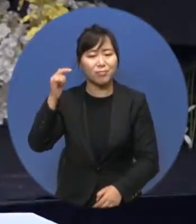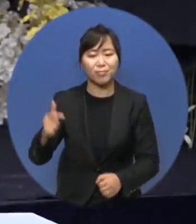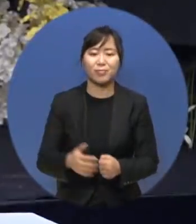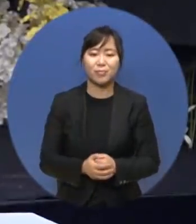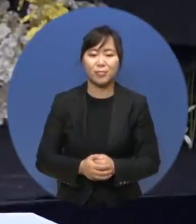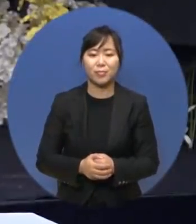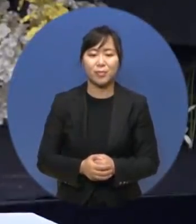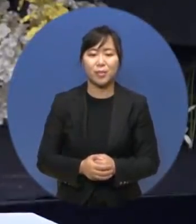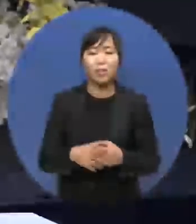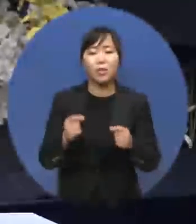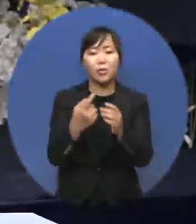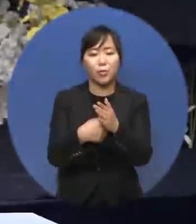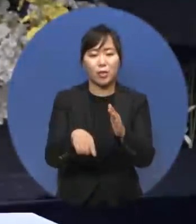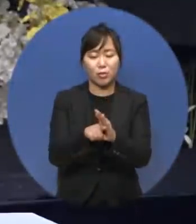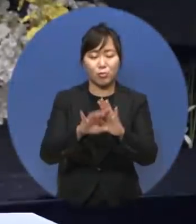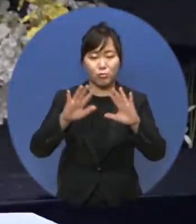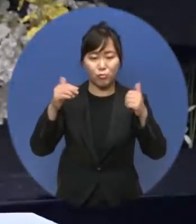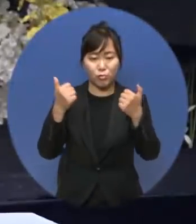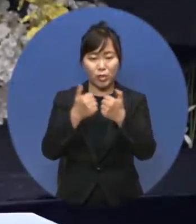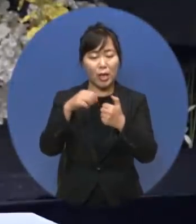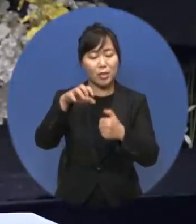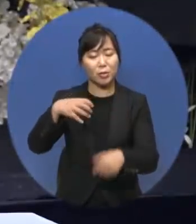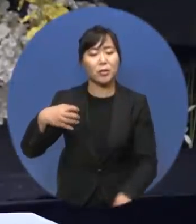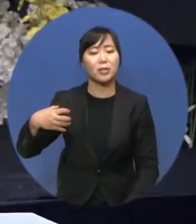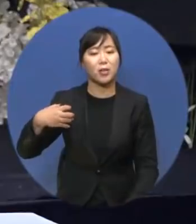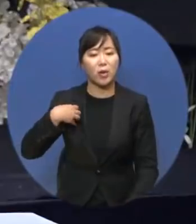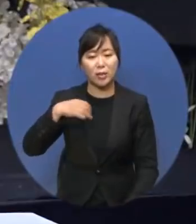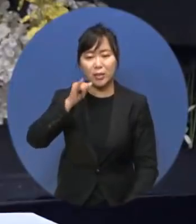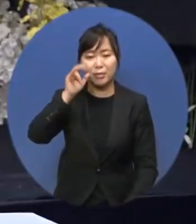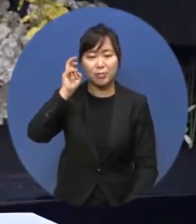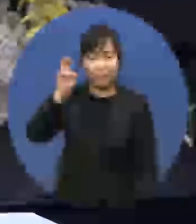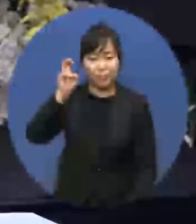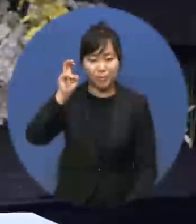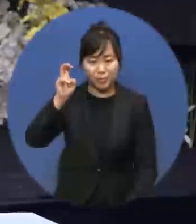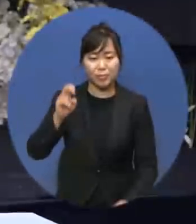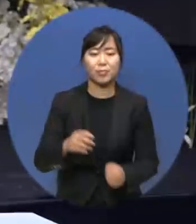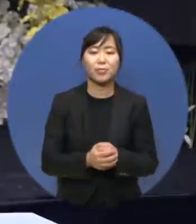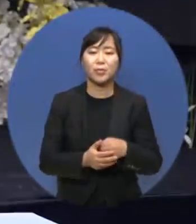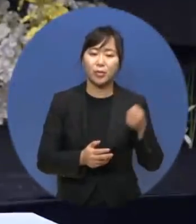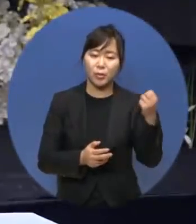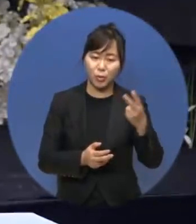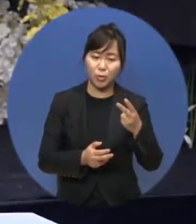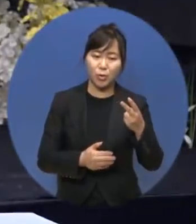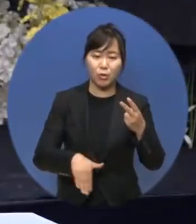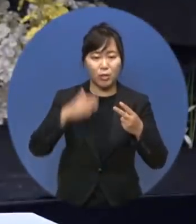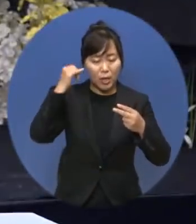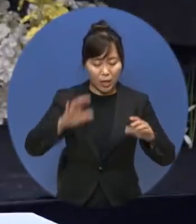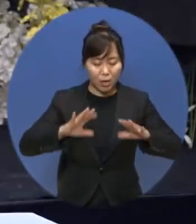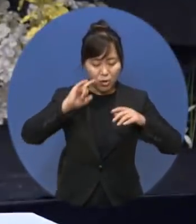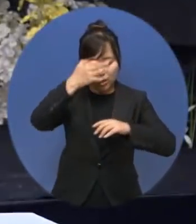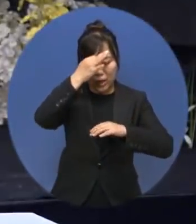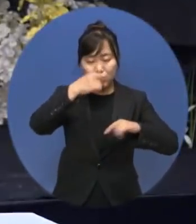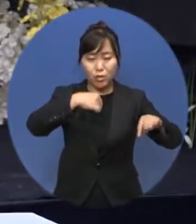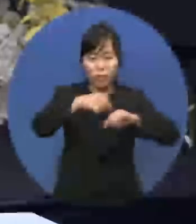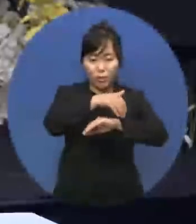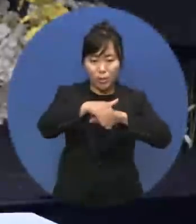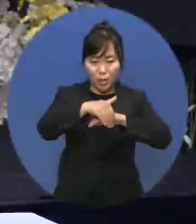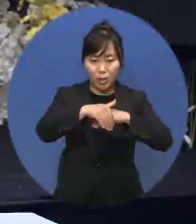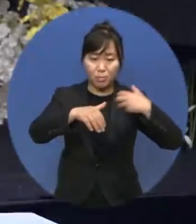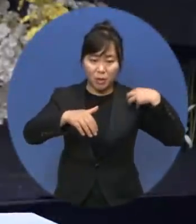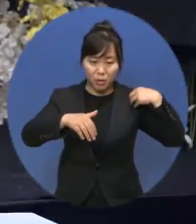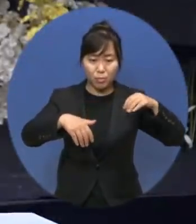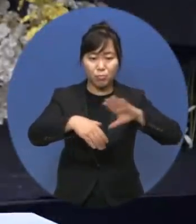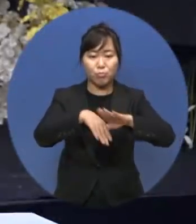됩니다. 이를 위해서 또 국회의 역할이 있을 거고요. 또 우리나라 예술정책의 주무부처인